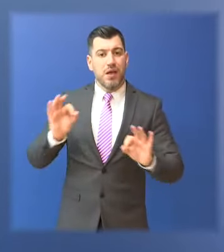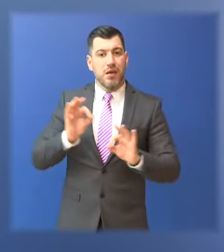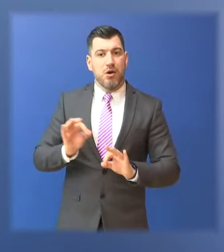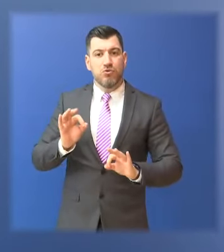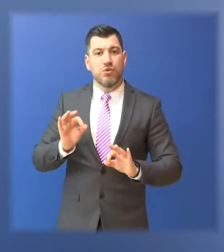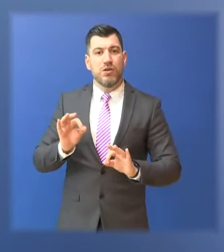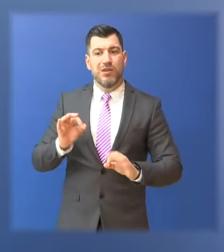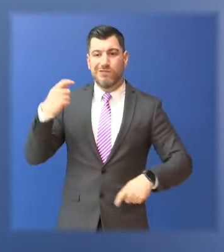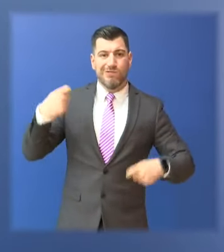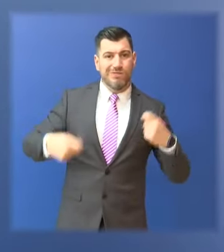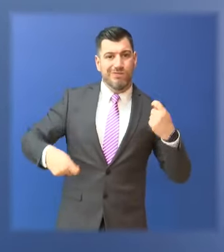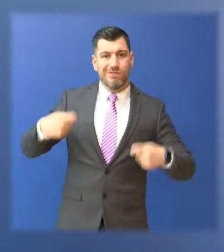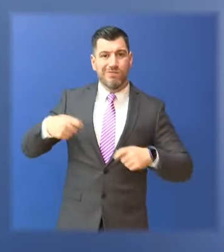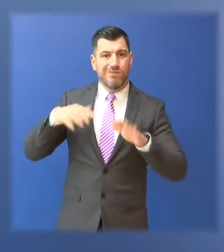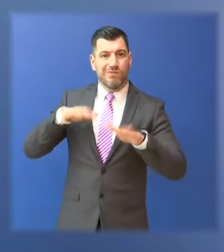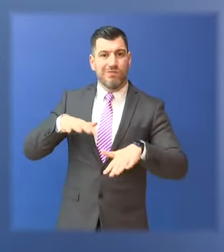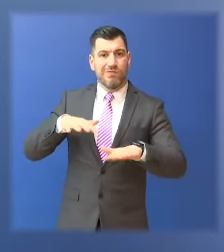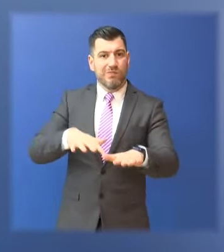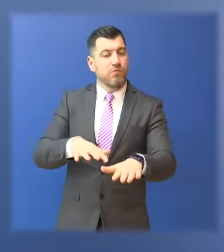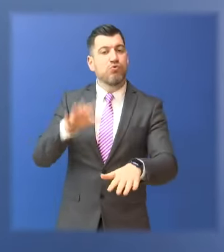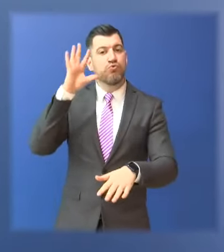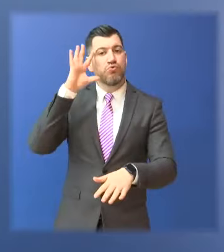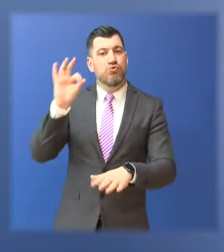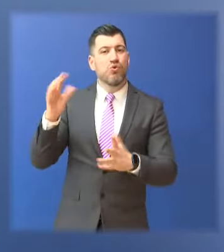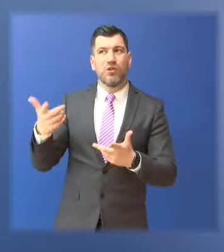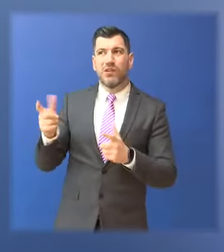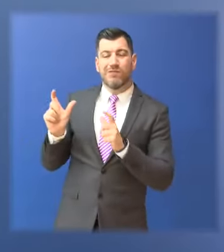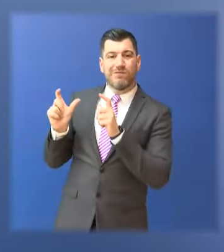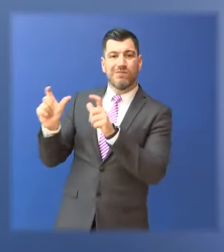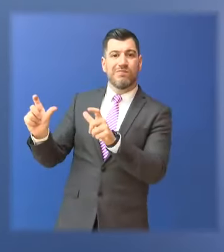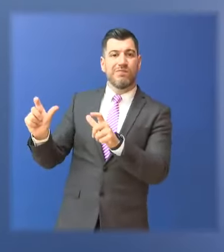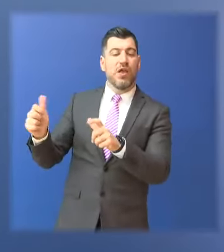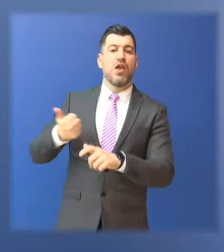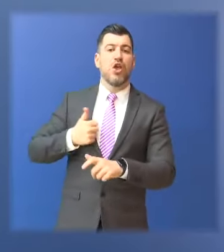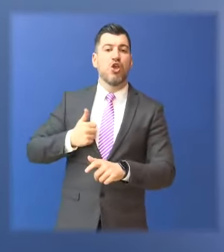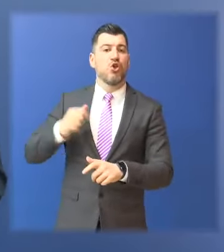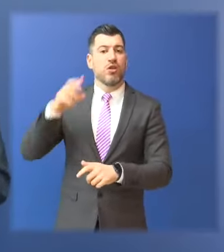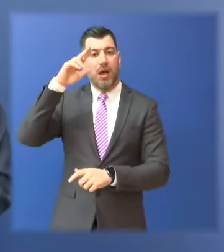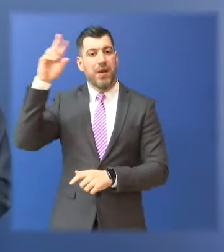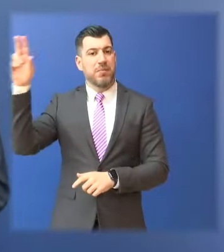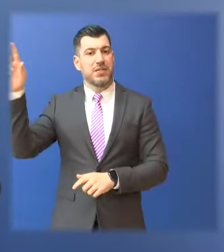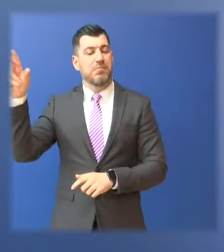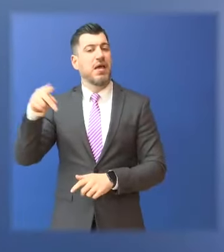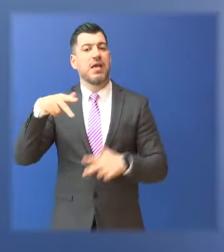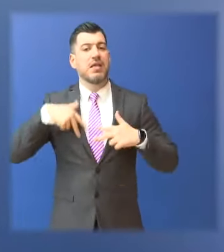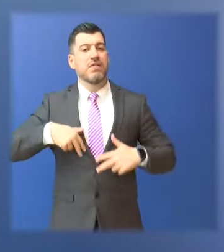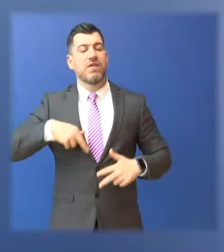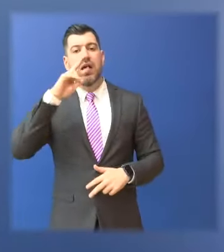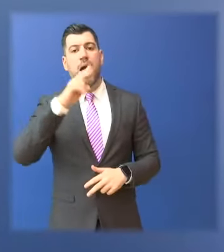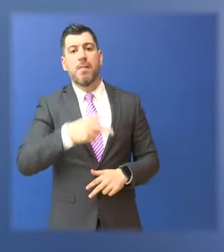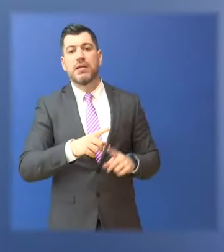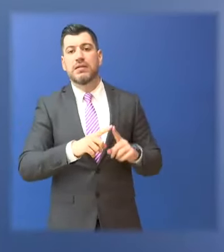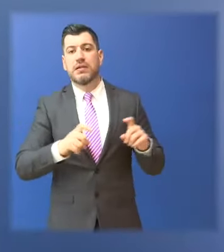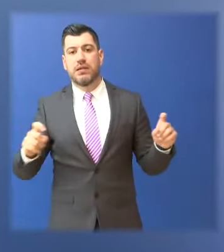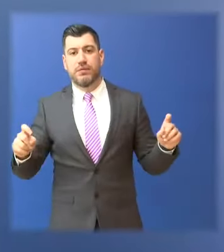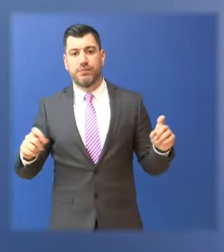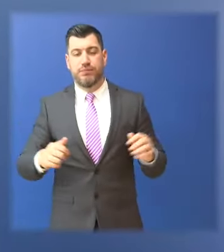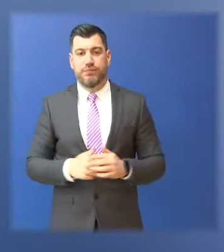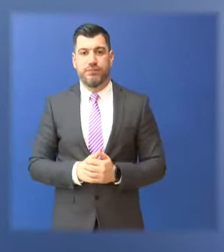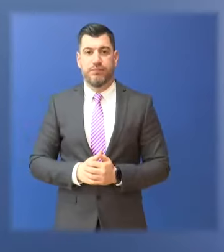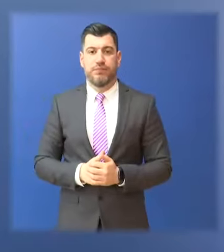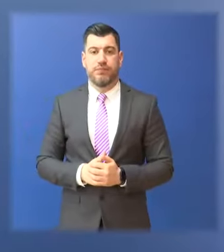κρατικά πανεπιστήμια. Ποιο είναι το μήνυμα που θέλει να στείλει η κυβέρνηση? Ευχαριστώ. Ναι, ως προς το πρώτο σκέλος δεν έχω κάτι να